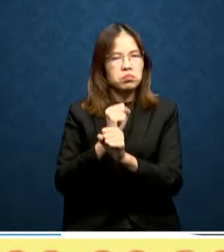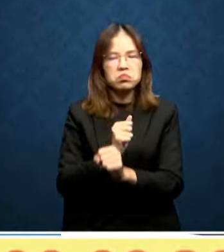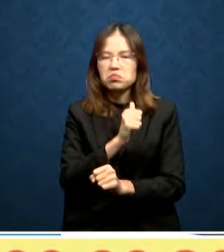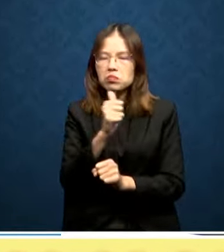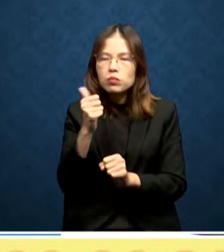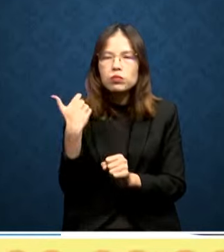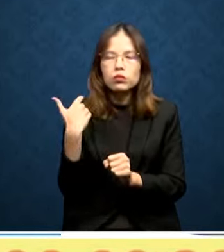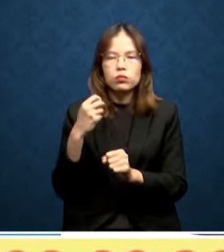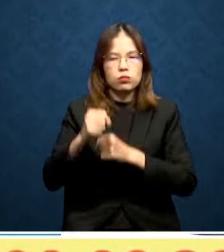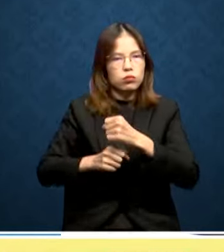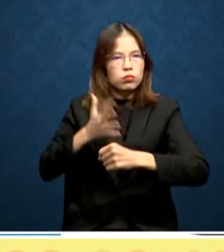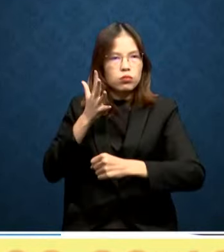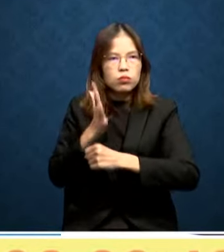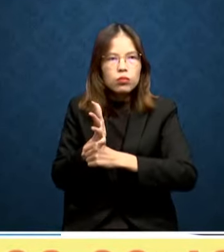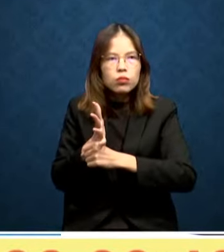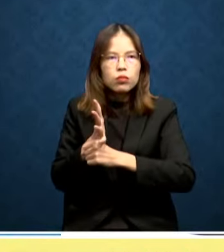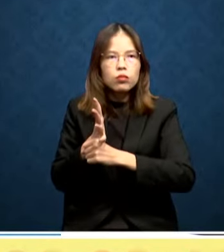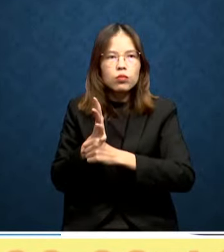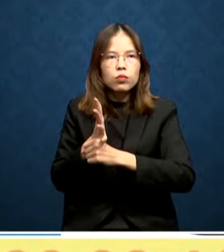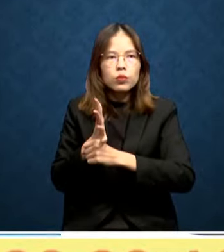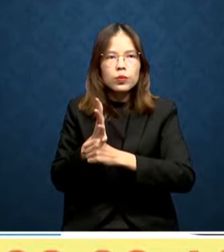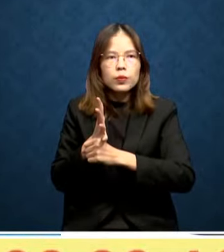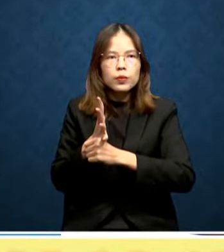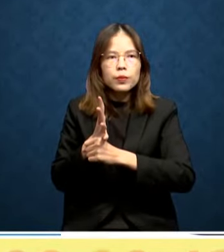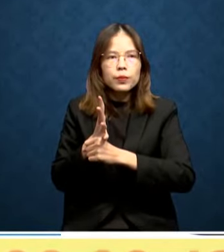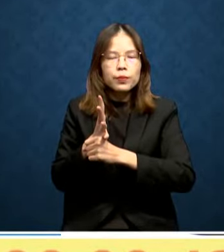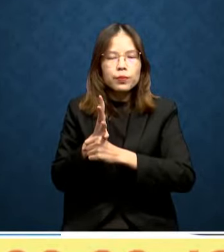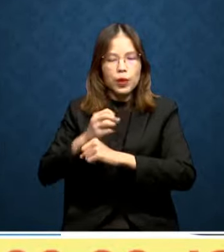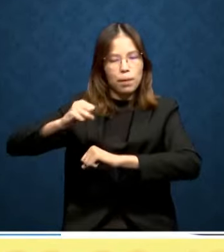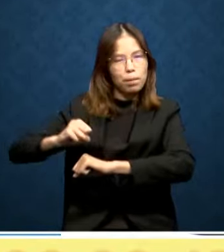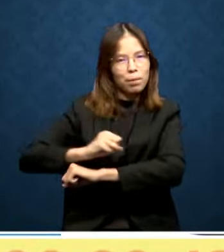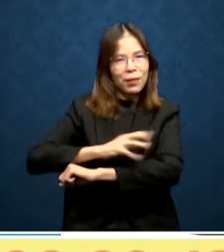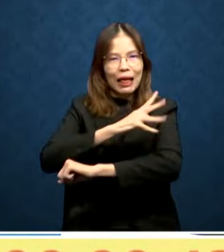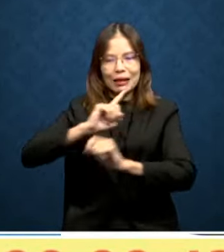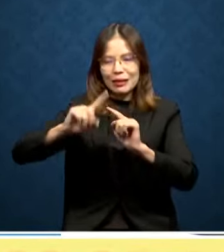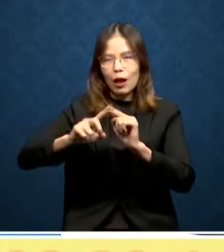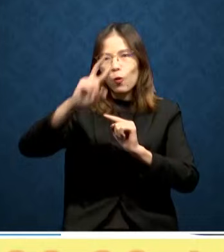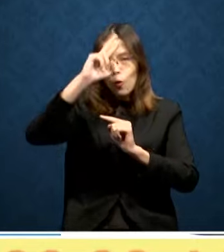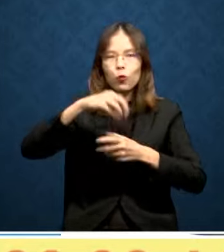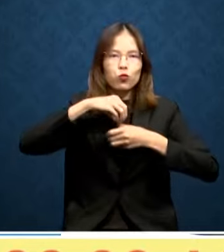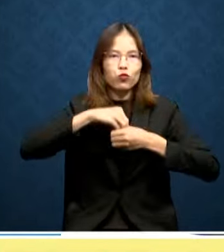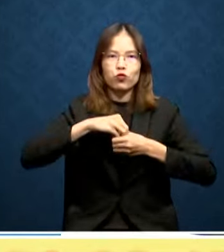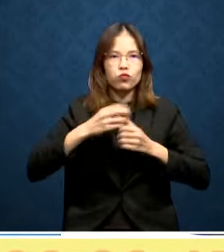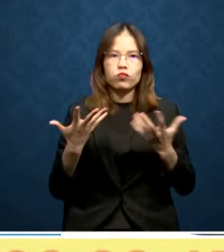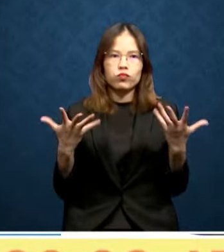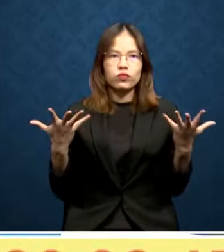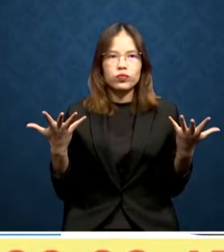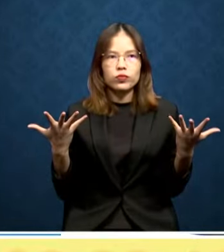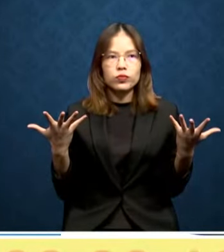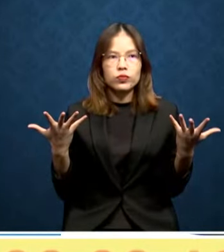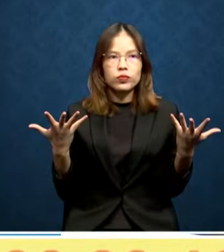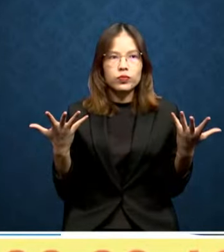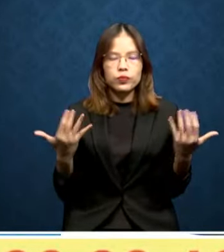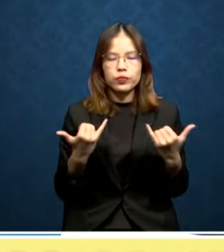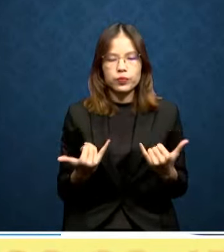ก็ 5ปีเนี่ยจบไปแล้วเราจะไม่มีมะเร็งถามหาหรือว่ามีโรคภัยเจ็บวันนี้ดิฉันขอถือโอกาส